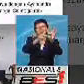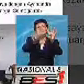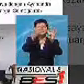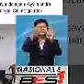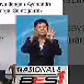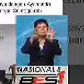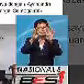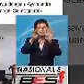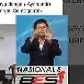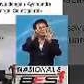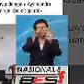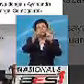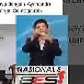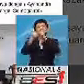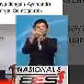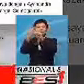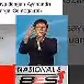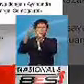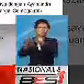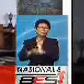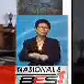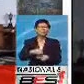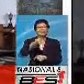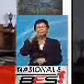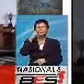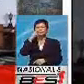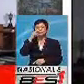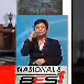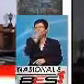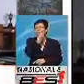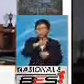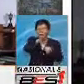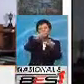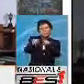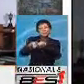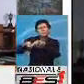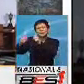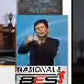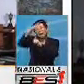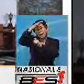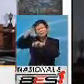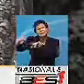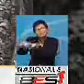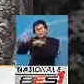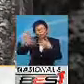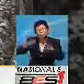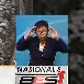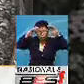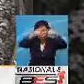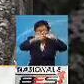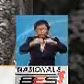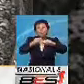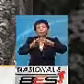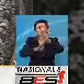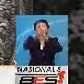menurut beliau lagi Perdana Menteri Datuk Seri Najib Tun Razak yang berkongsi impian dan aspirasi yang sama seperti ayahnya telah menumpukkan usaha pembinaan